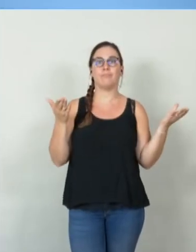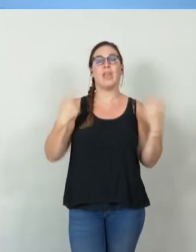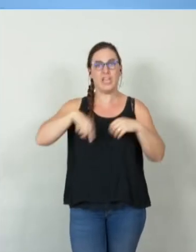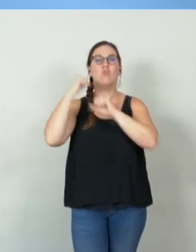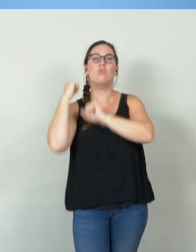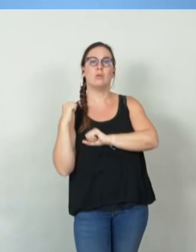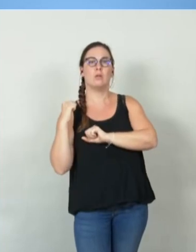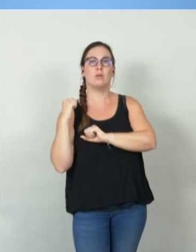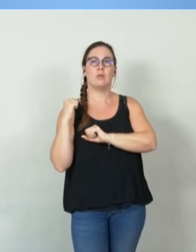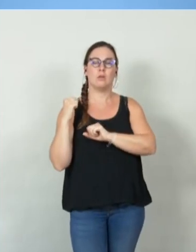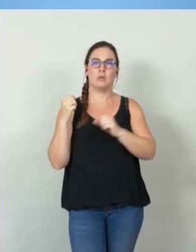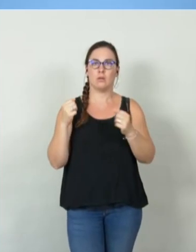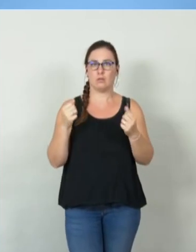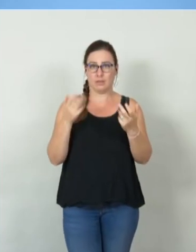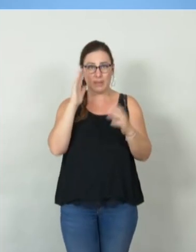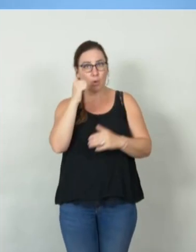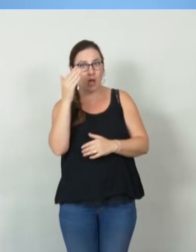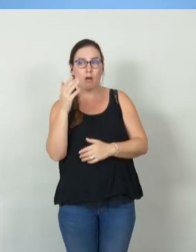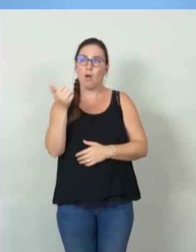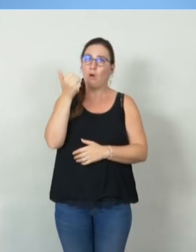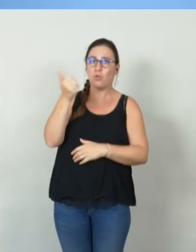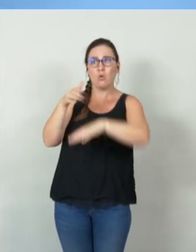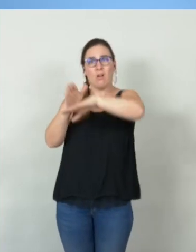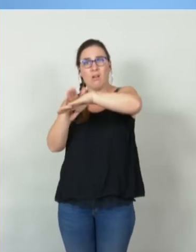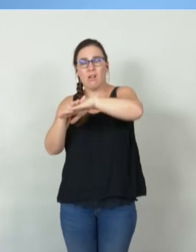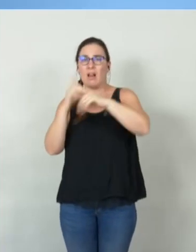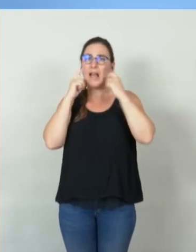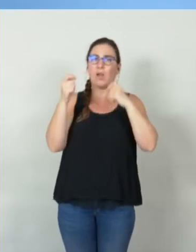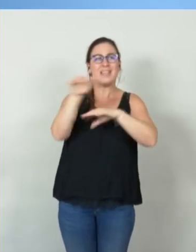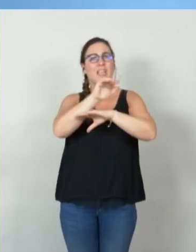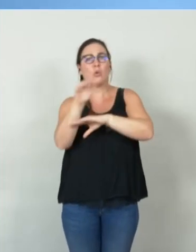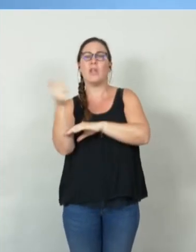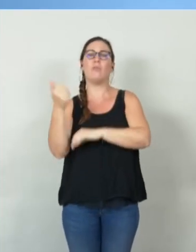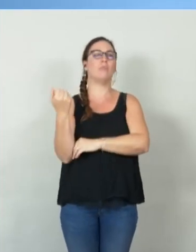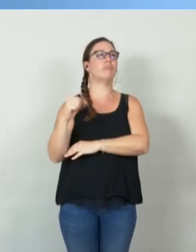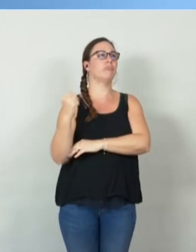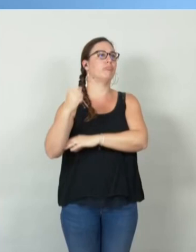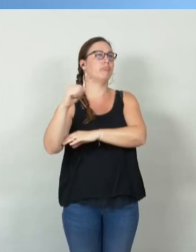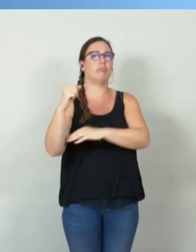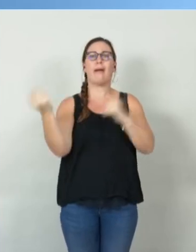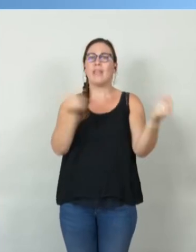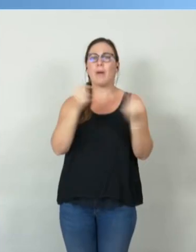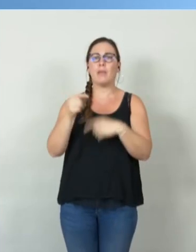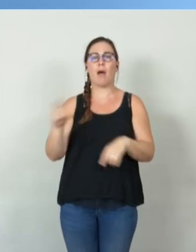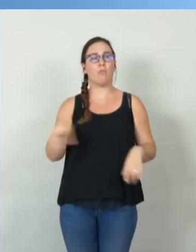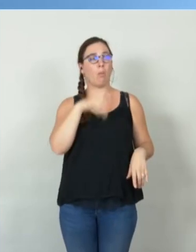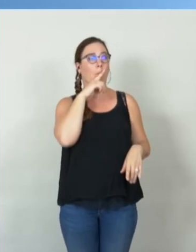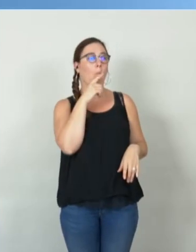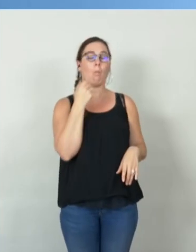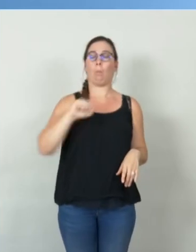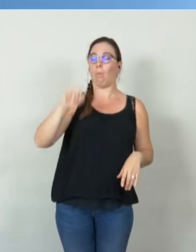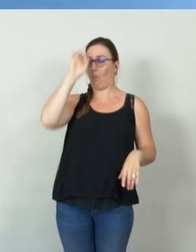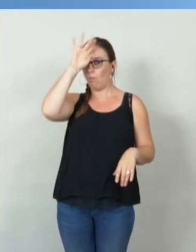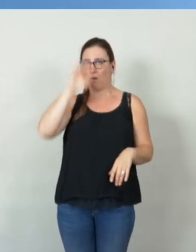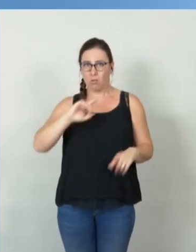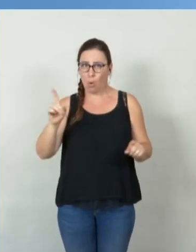c'est que quand on dit vous ne prenez pas en compte les questions de la sérénité d'insécurité quand on le dit dans les débats il